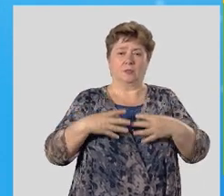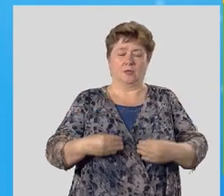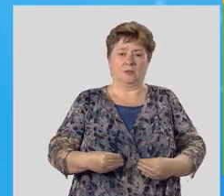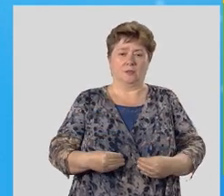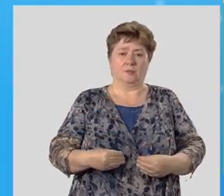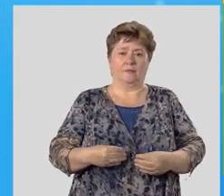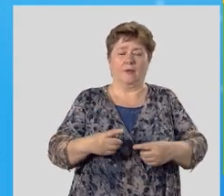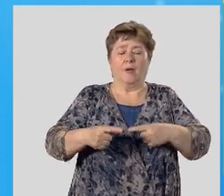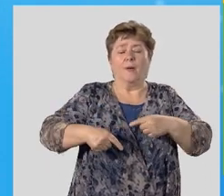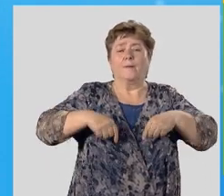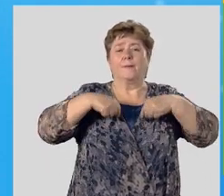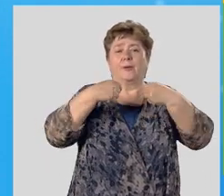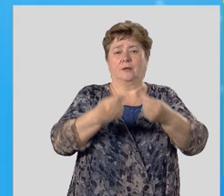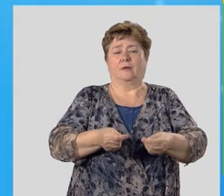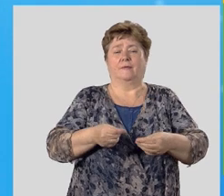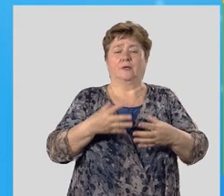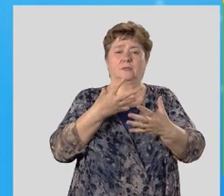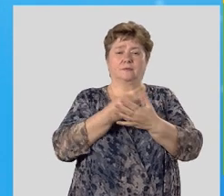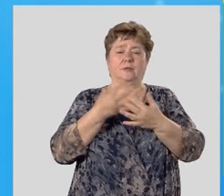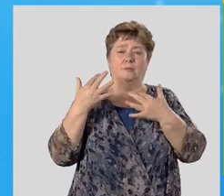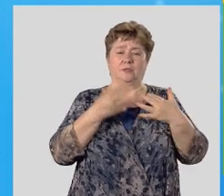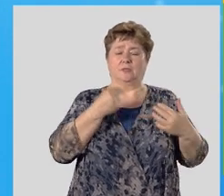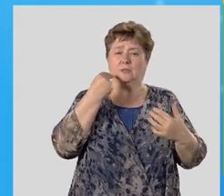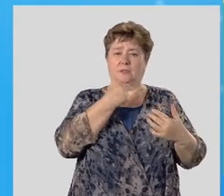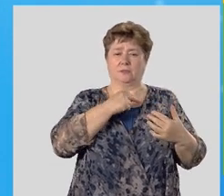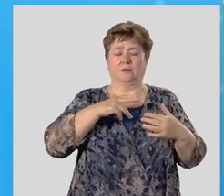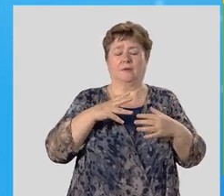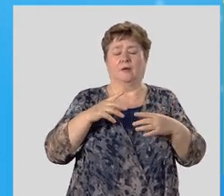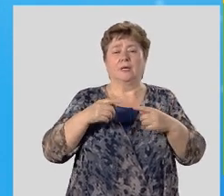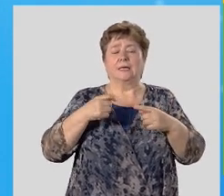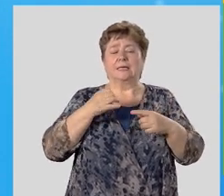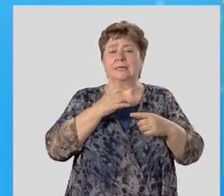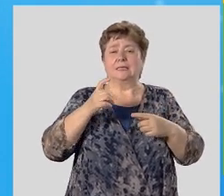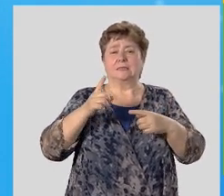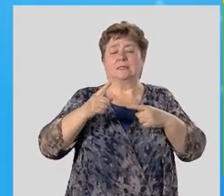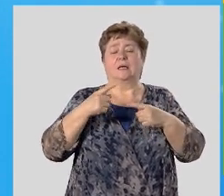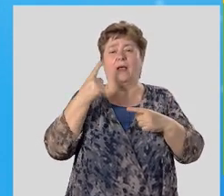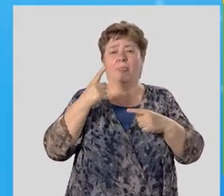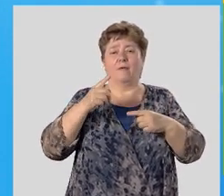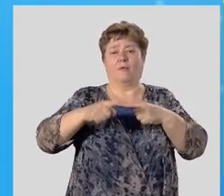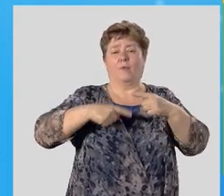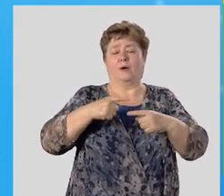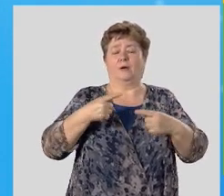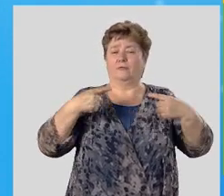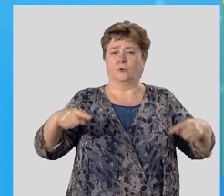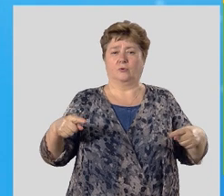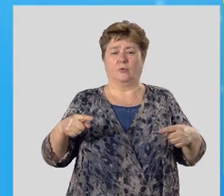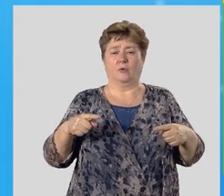организмов передавать свои признаки и свойства из одного поколения в другое.